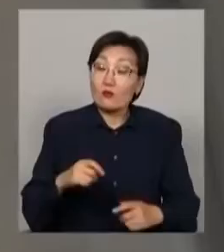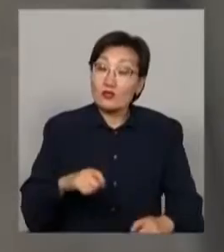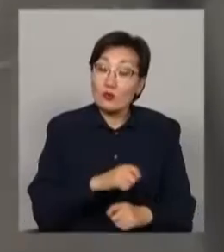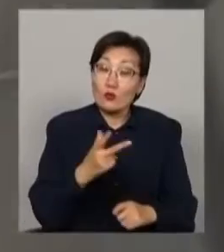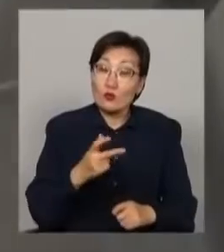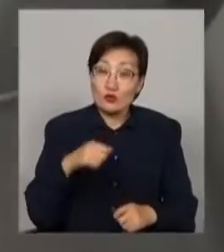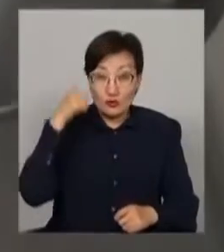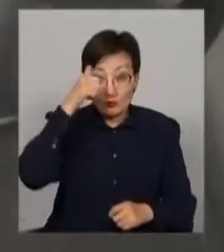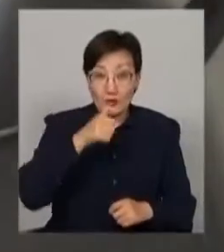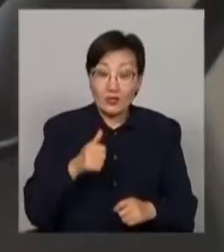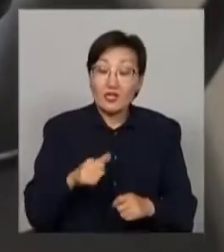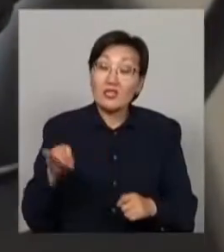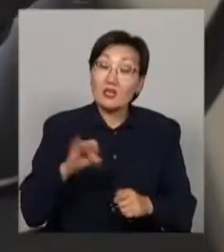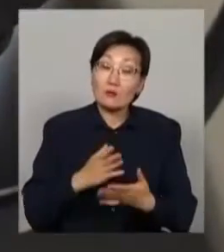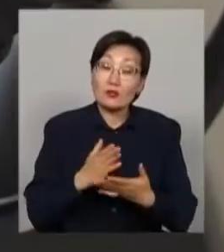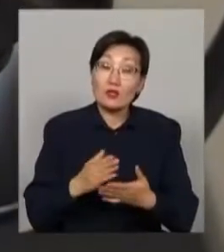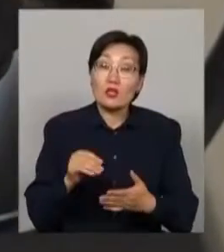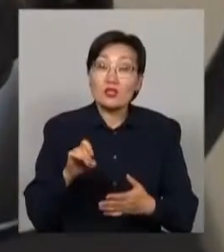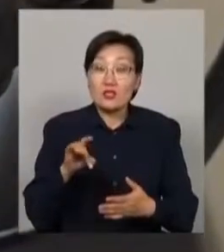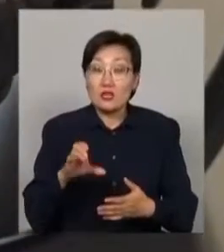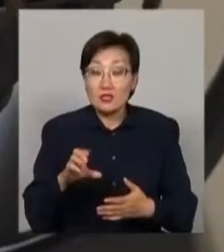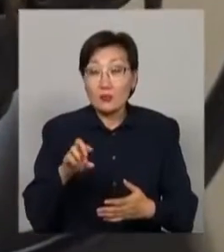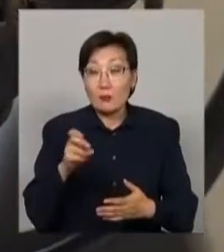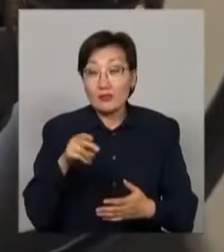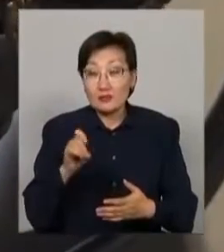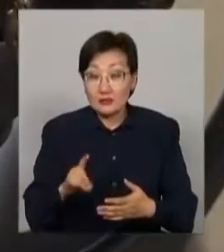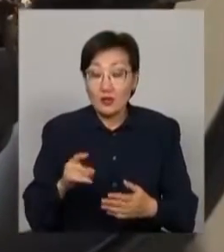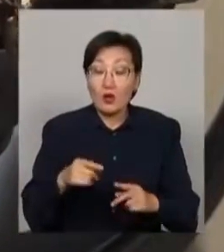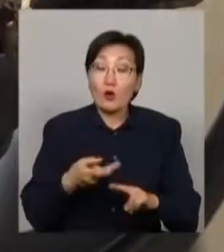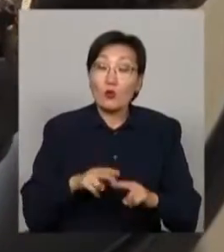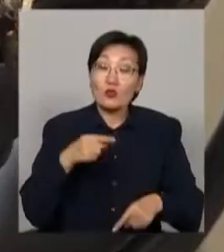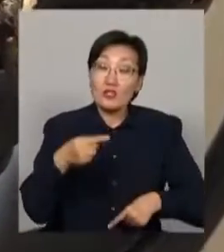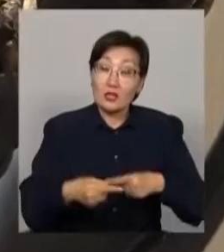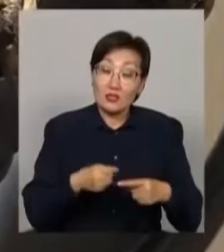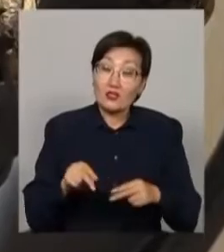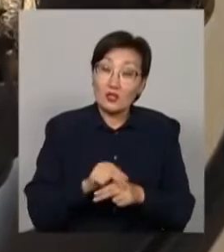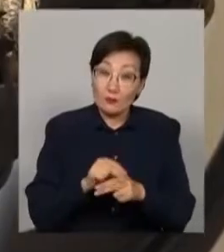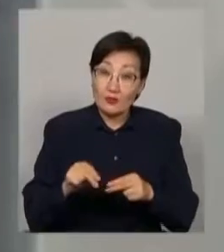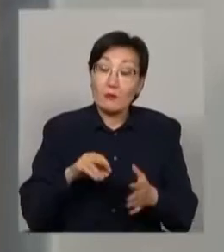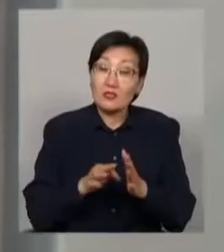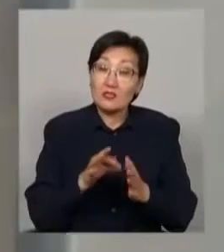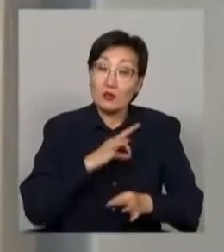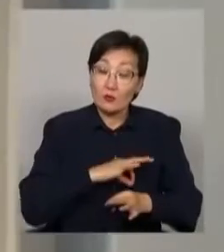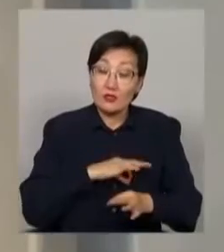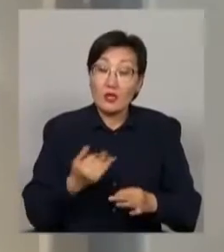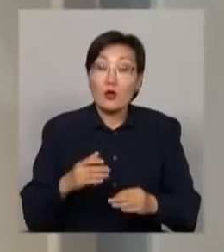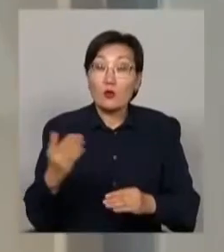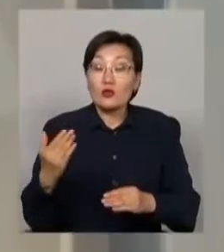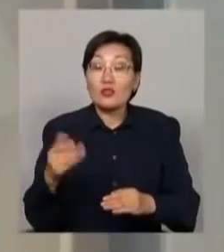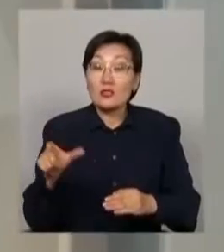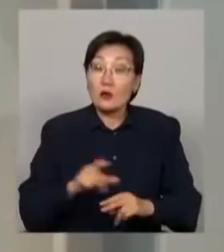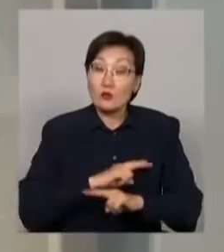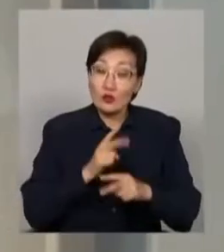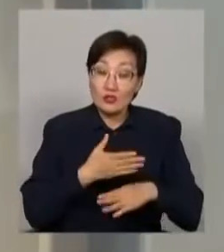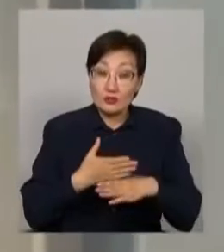ғасырға жатқызылады. Жарыспақсы осы аспаппен емдік дауалық мақсатта пайдаланған. Жарыспақсы қайтыс болғаннан кейін бұл